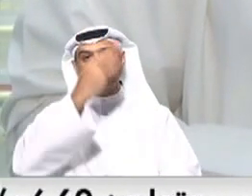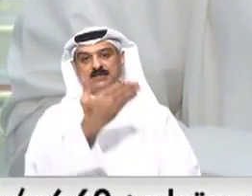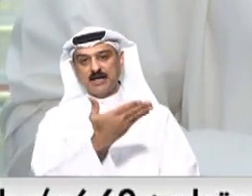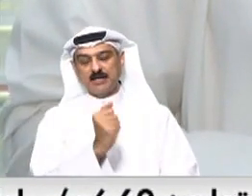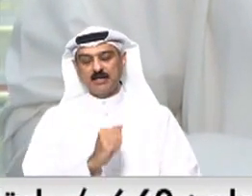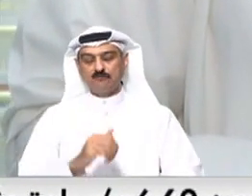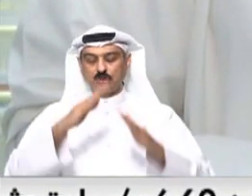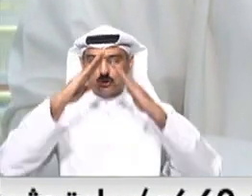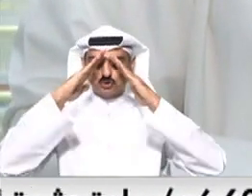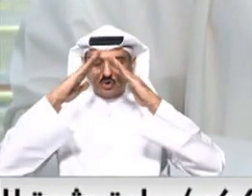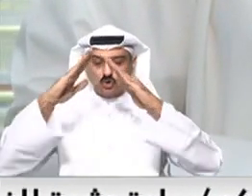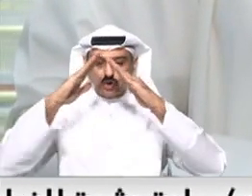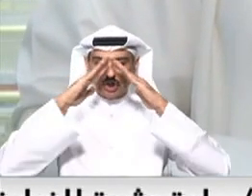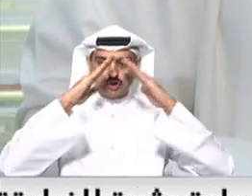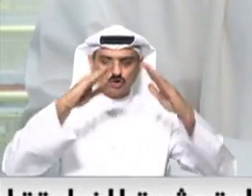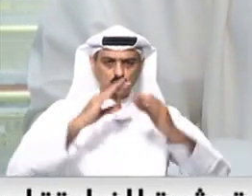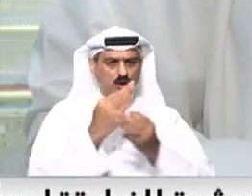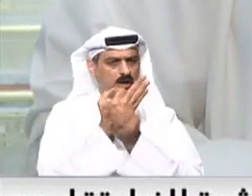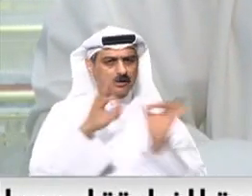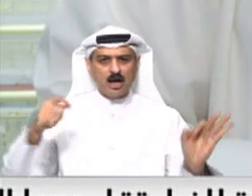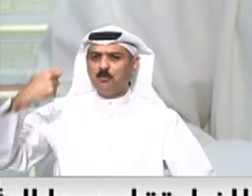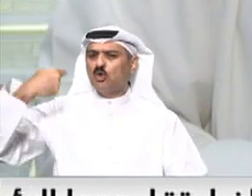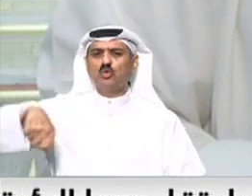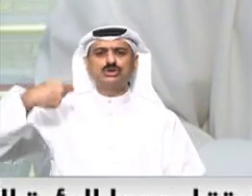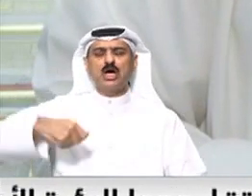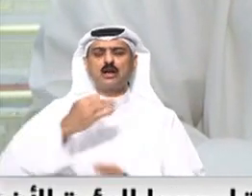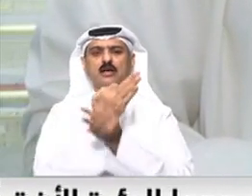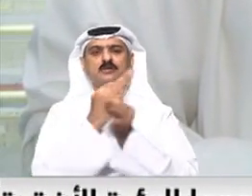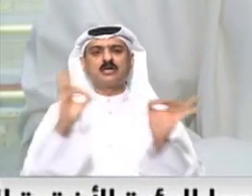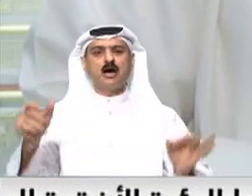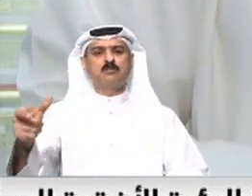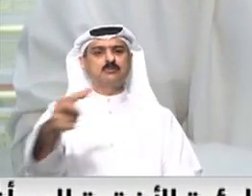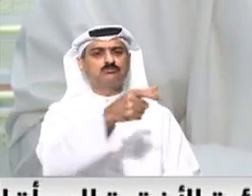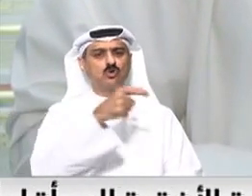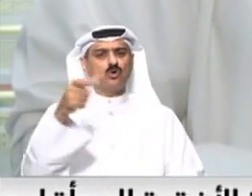الجهات التي شاركت على وأشرفت على